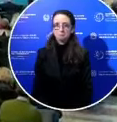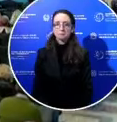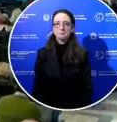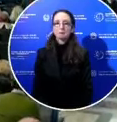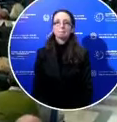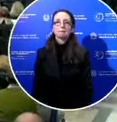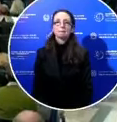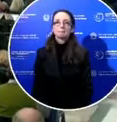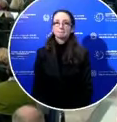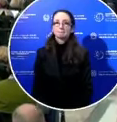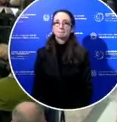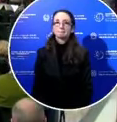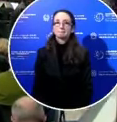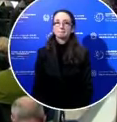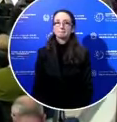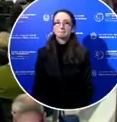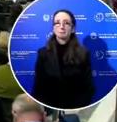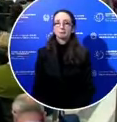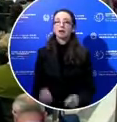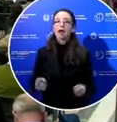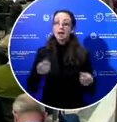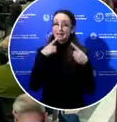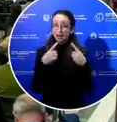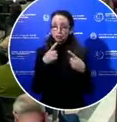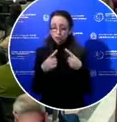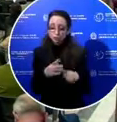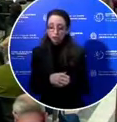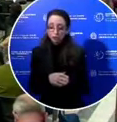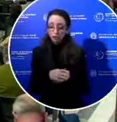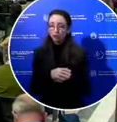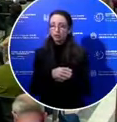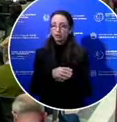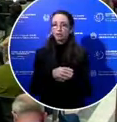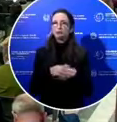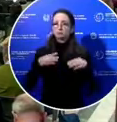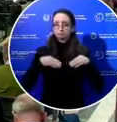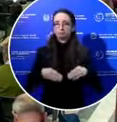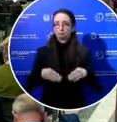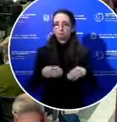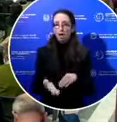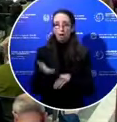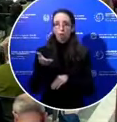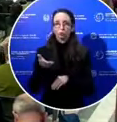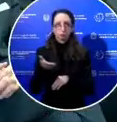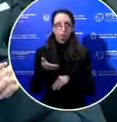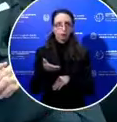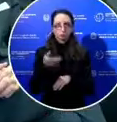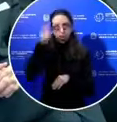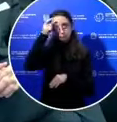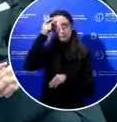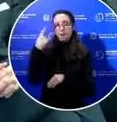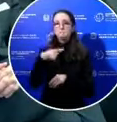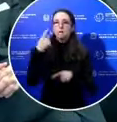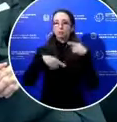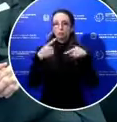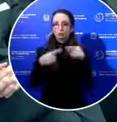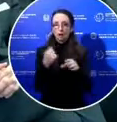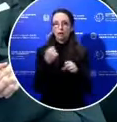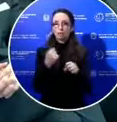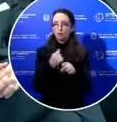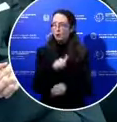Diamo adesso avvio alle relazioni da parte dei membri di governo e delle autorità per proseguire i lavori di questa prima